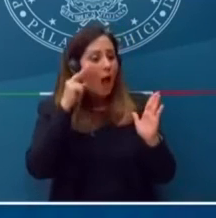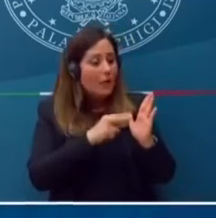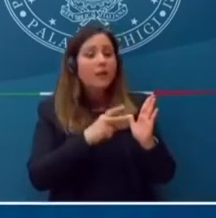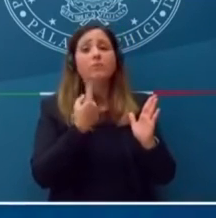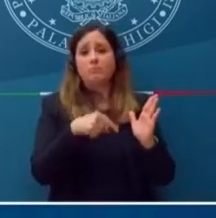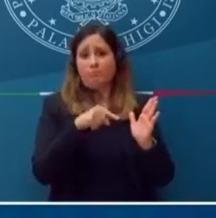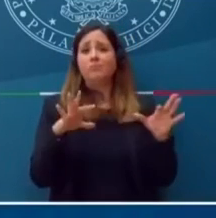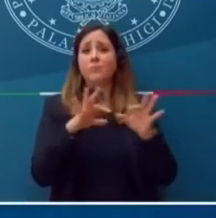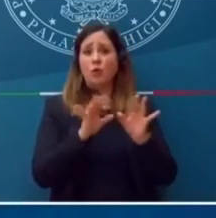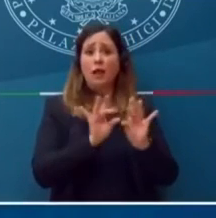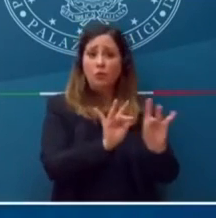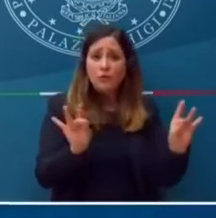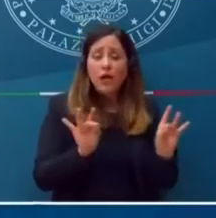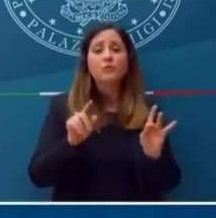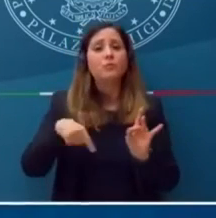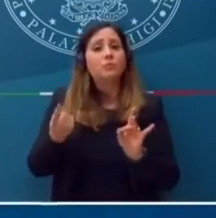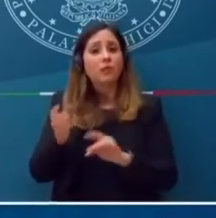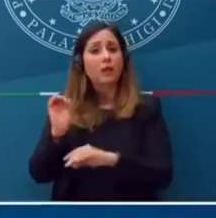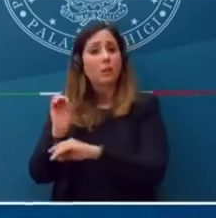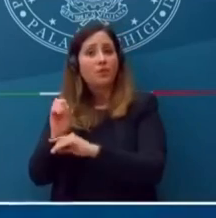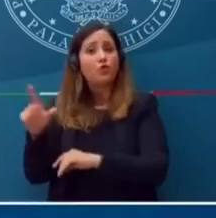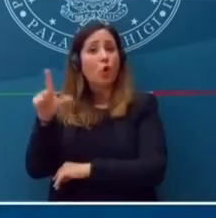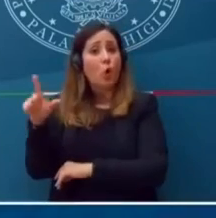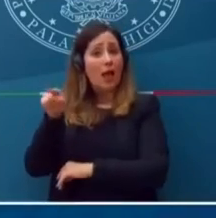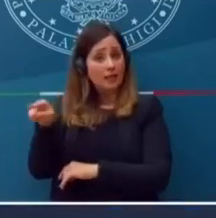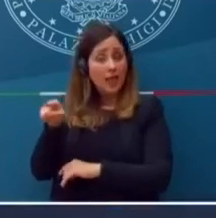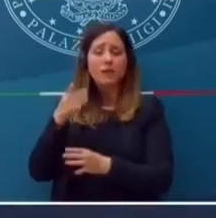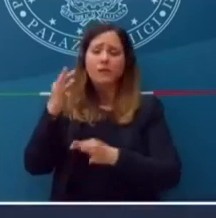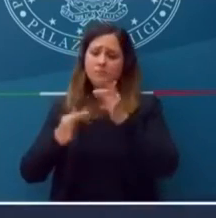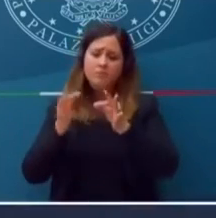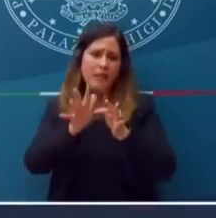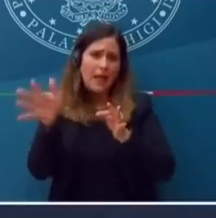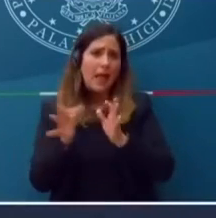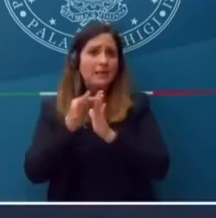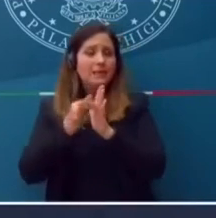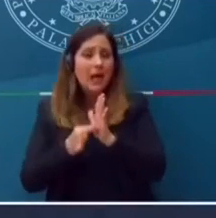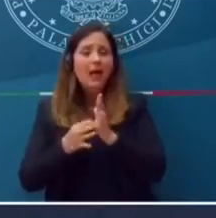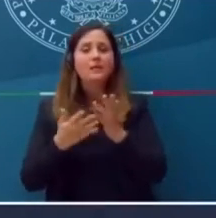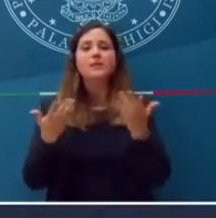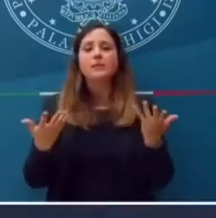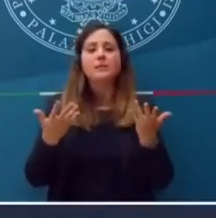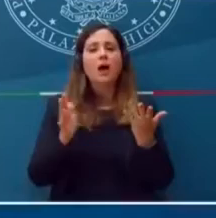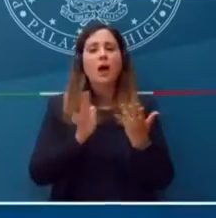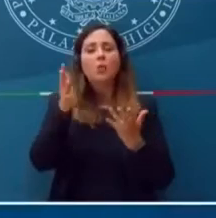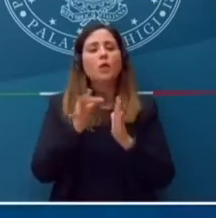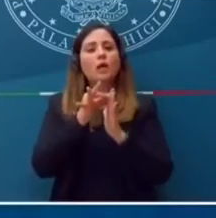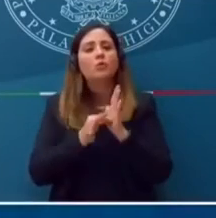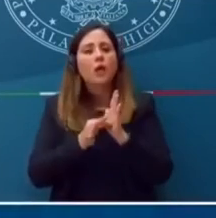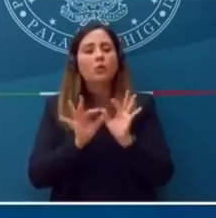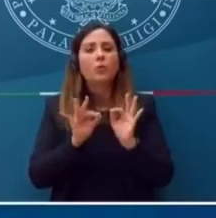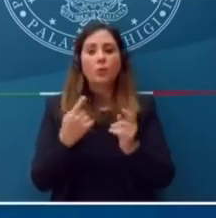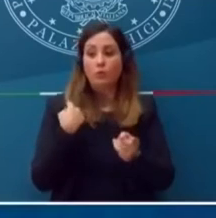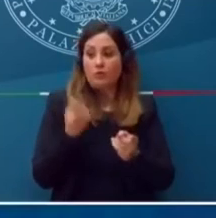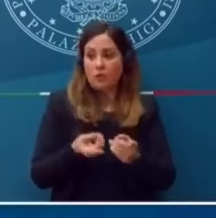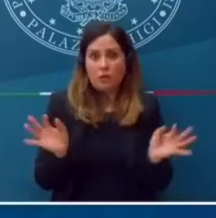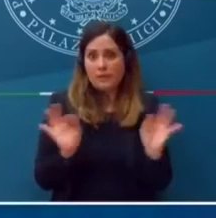dei contagi. Poi il professor Locatelli parlerà anche di altri dati. Ma anche un altro dato che non c'è stato finora, l'andamento